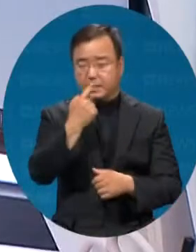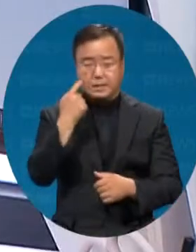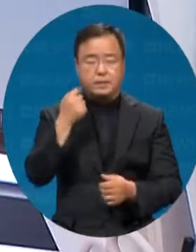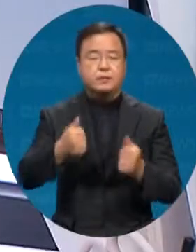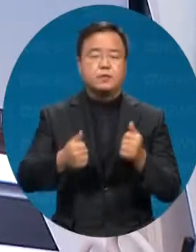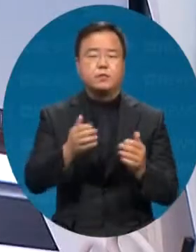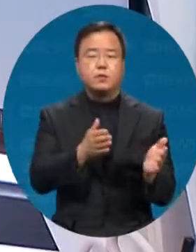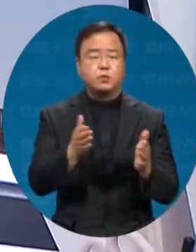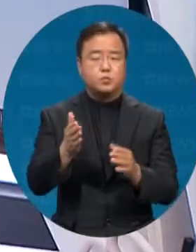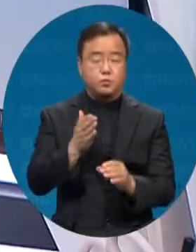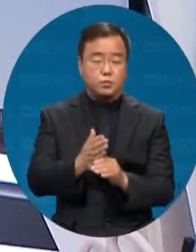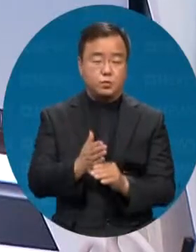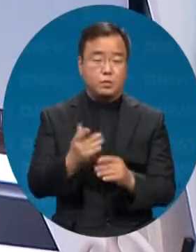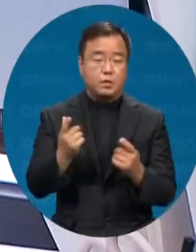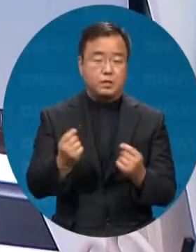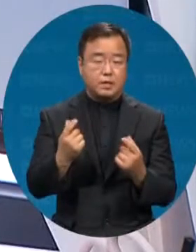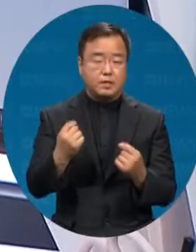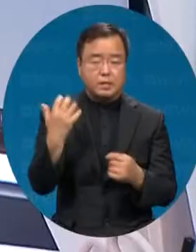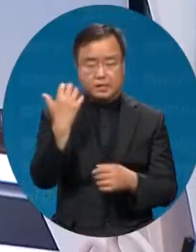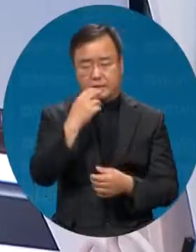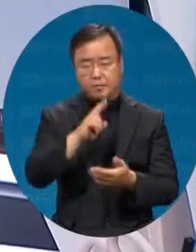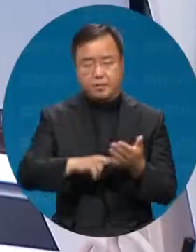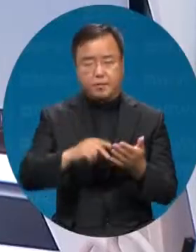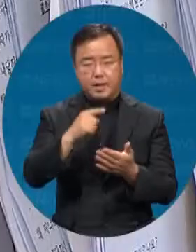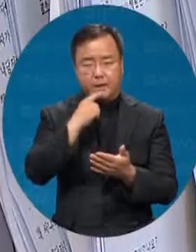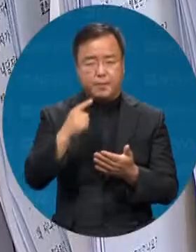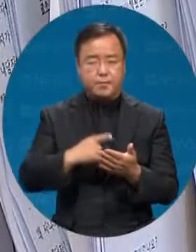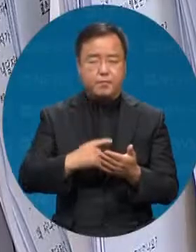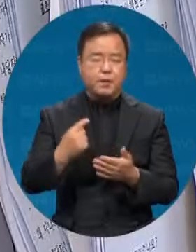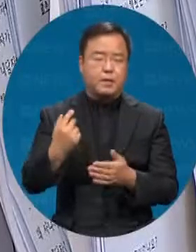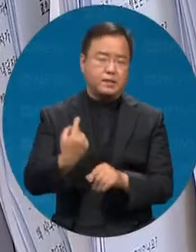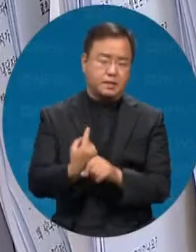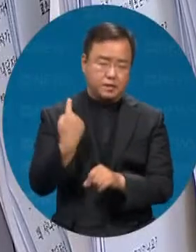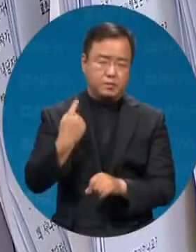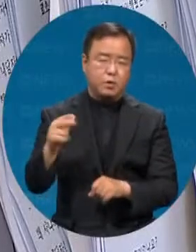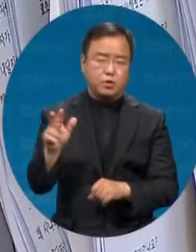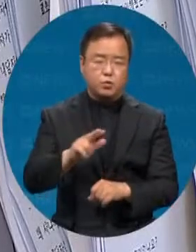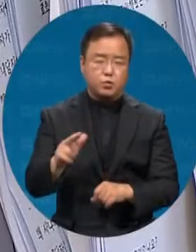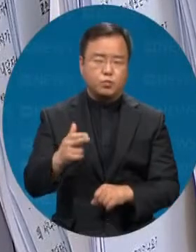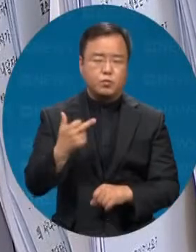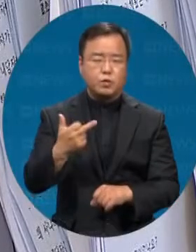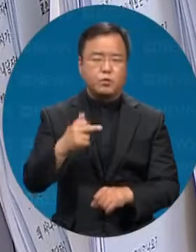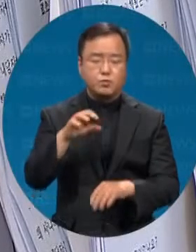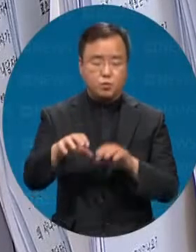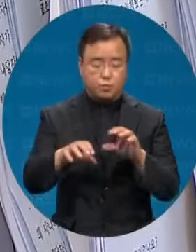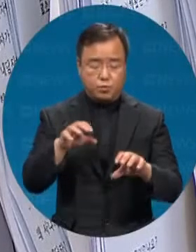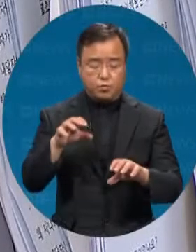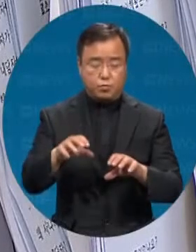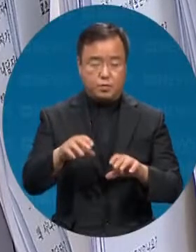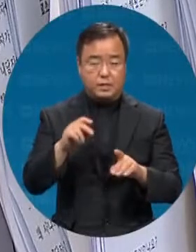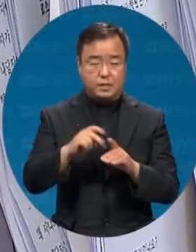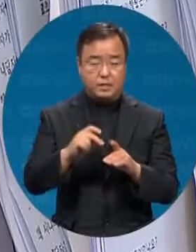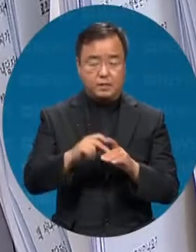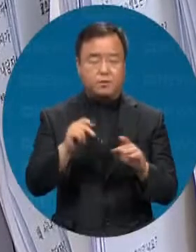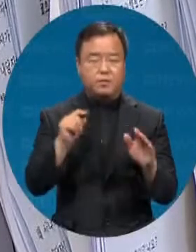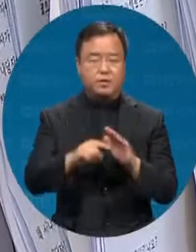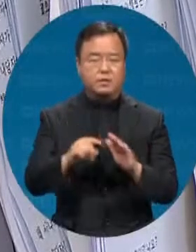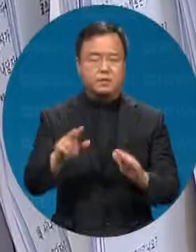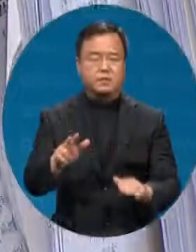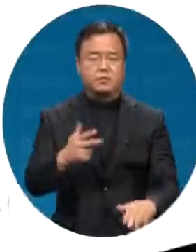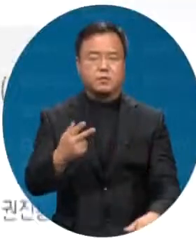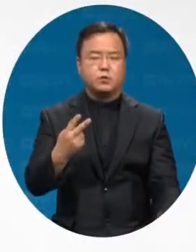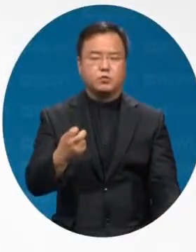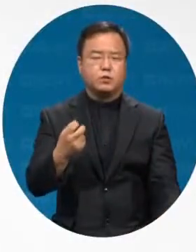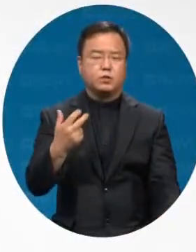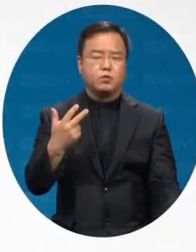이같은 성매매 피에로 지난해 전국 17개 지원 센터를 찾은 아동과 청소년은 700 스물 일곱 명에 이릅니다